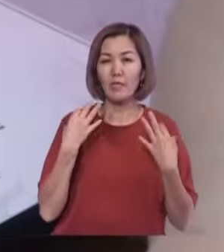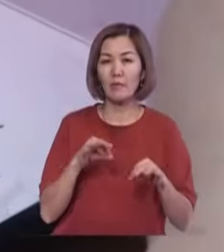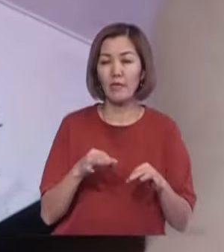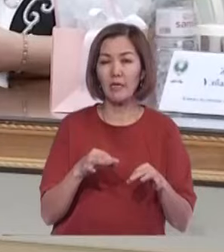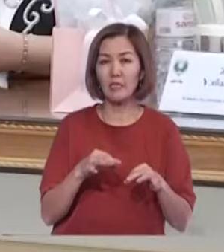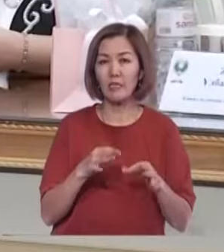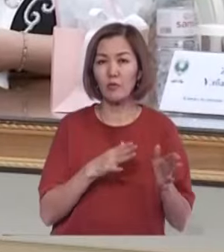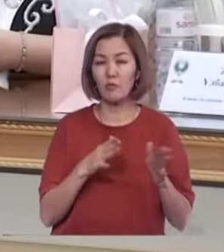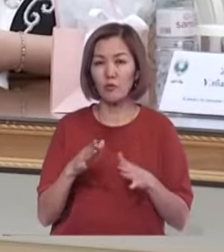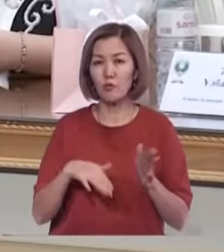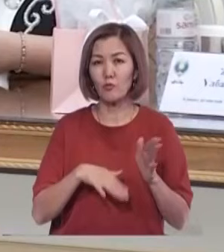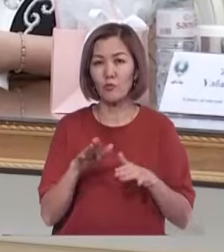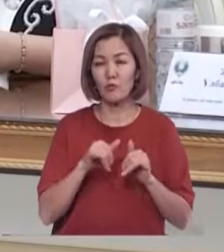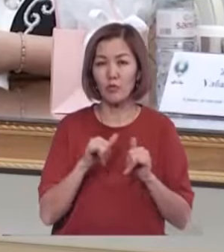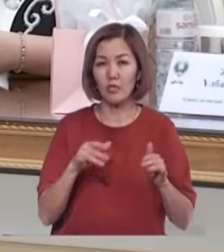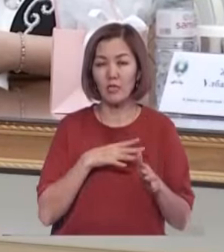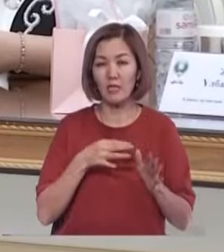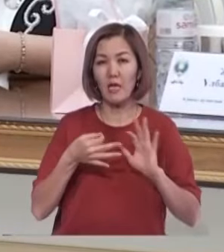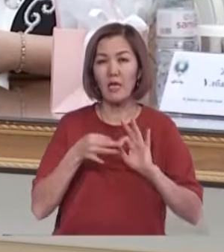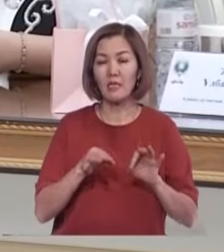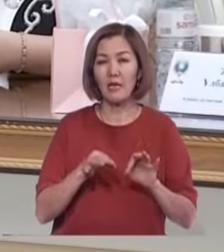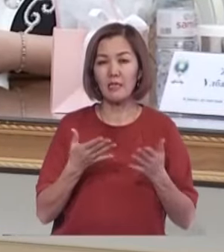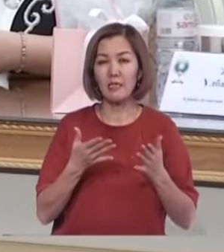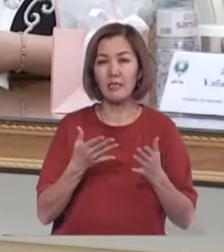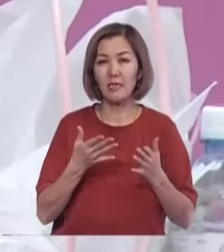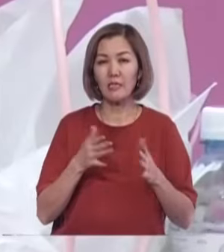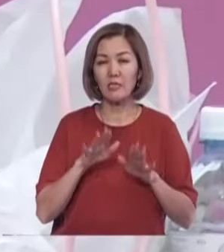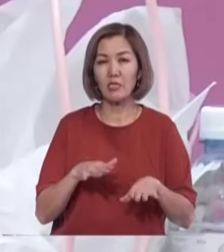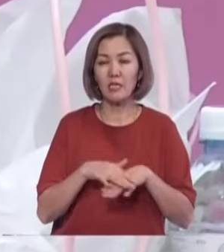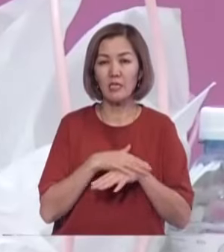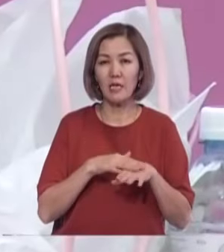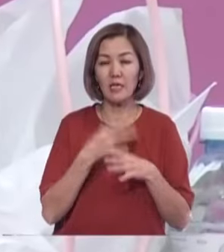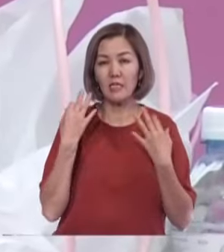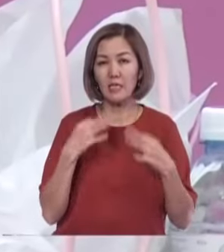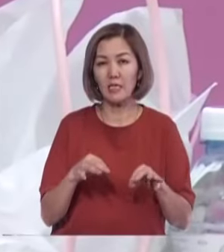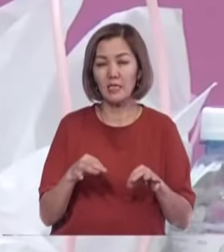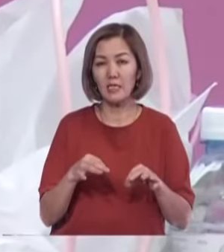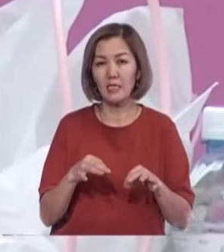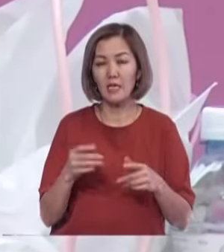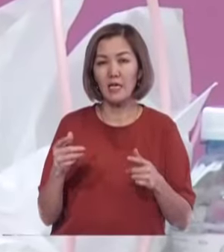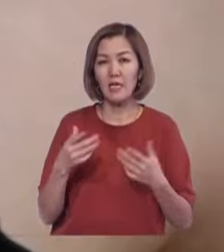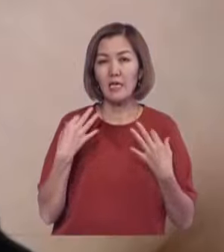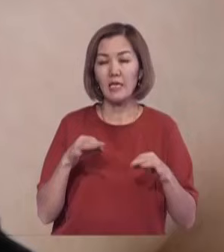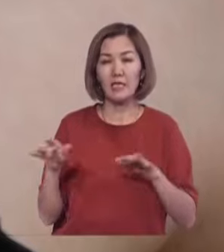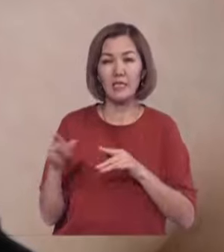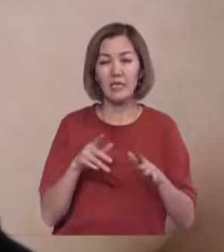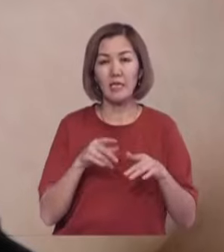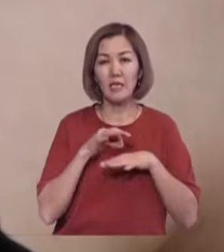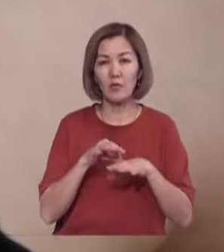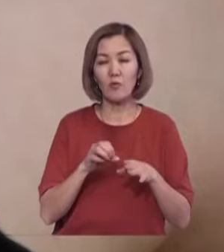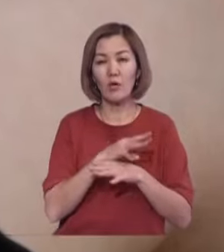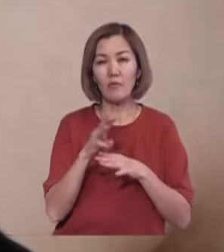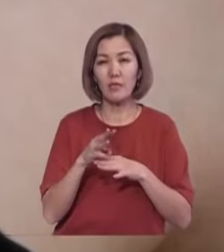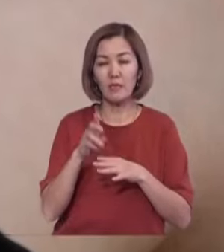үрдісін жеделдетті. Мәслихаттар нақты заң шеңберінде жергілікті халықтың еркіндігі мен ерікті сәрекет етуін қамтитын